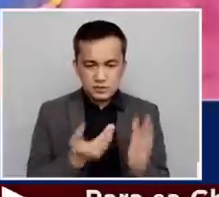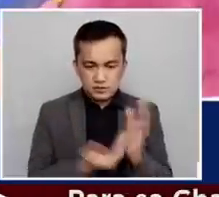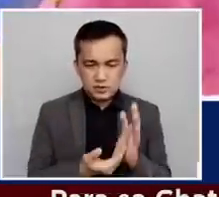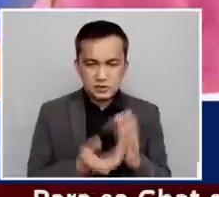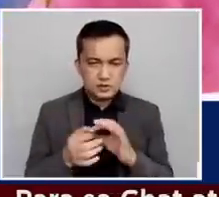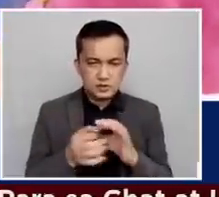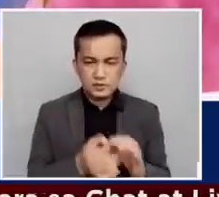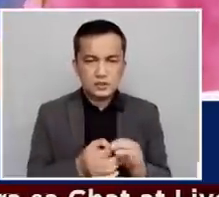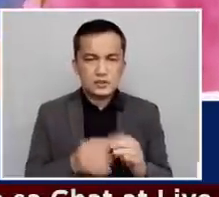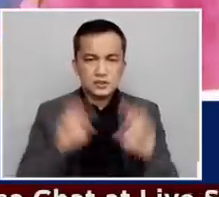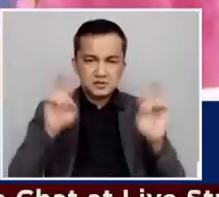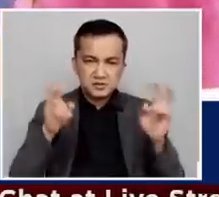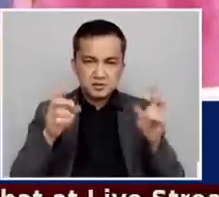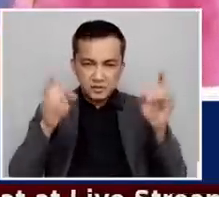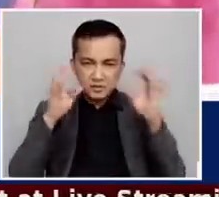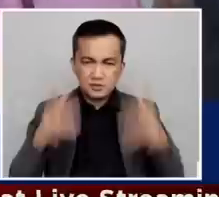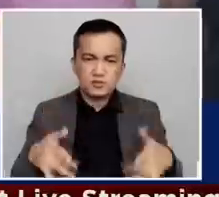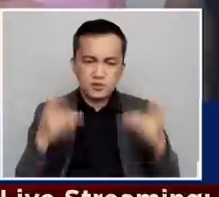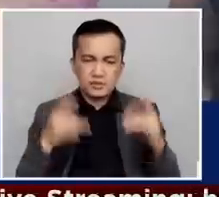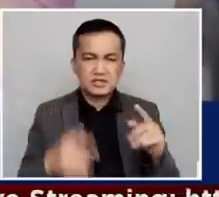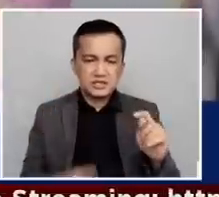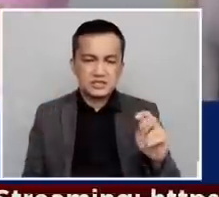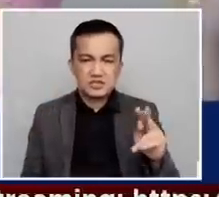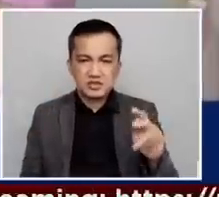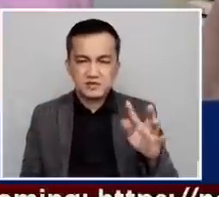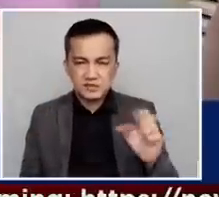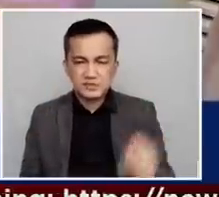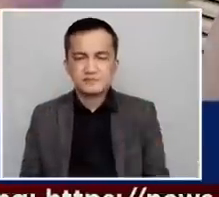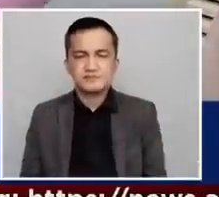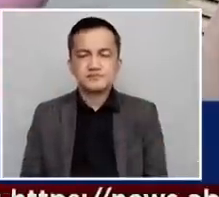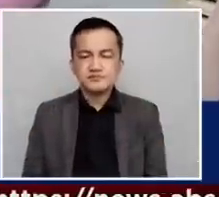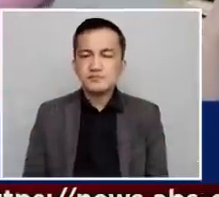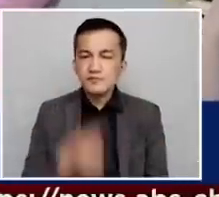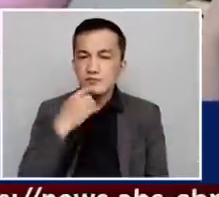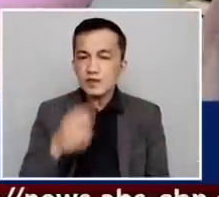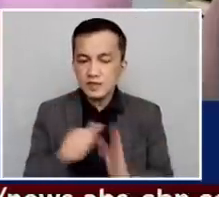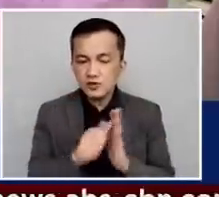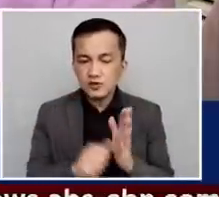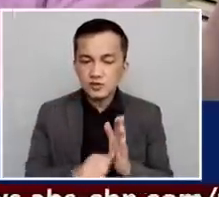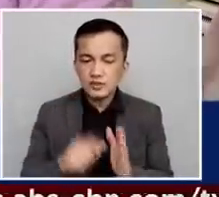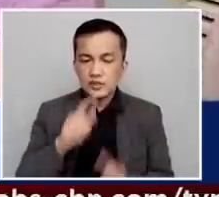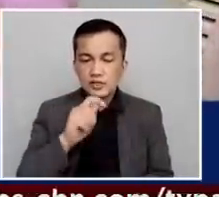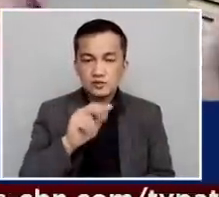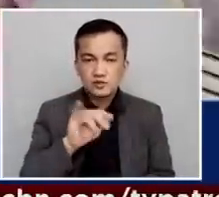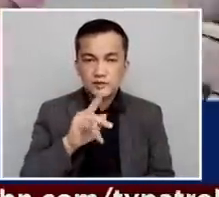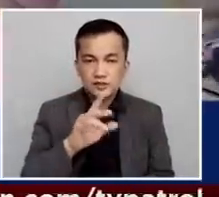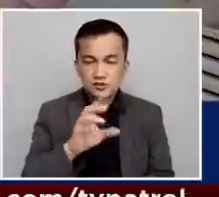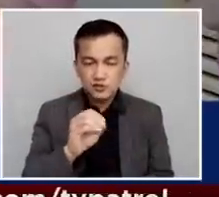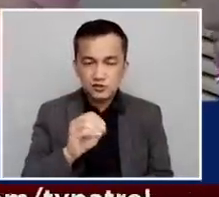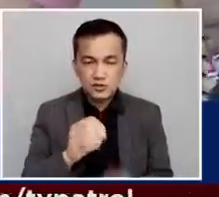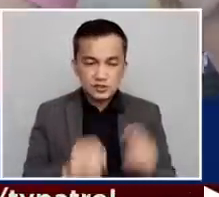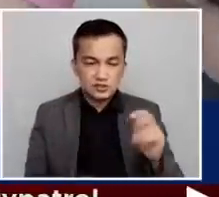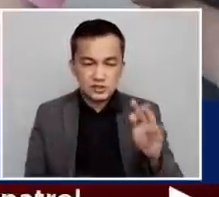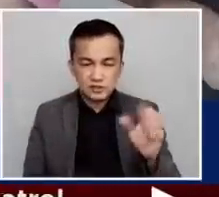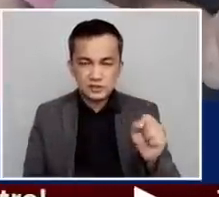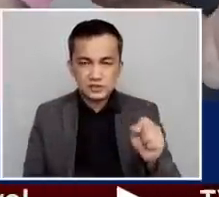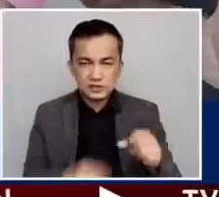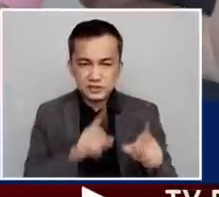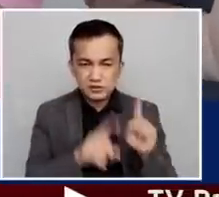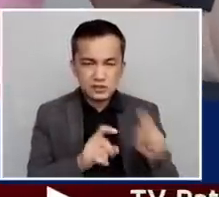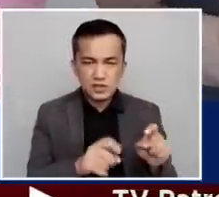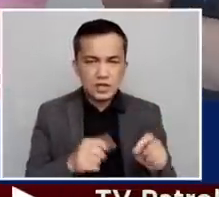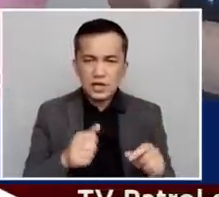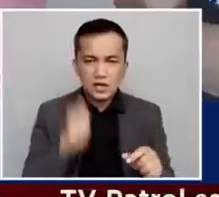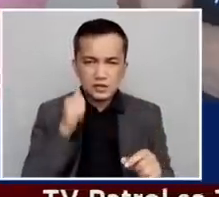ng sinasabing banta sa buhay ni Teves. Sabi nito Pasyo, kung si Teves ang tatanungin, ayaw na sana niyang dalhin pa sa labas ng kamera